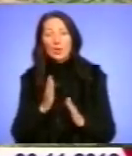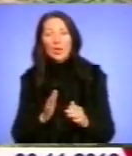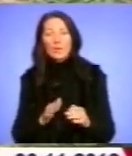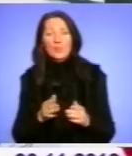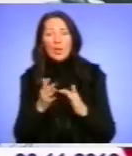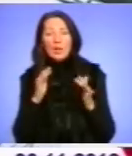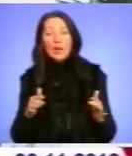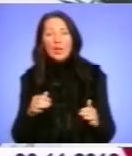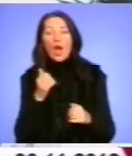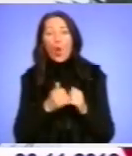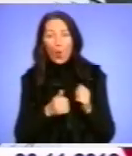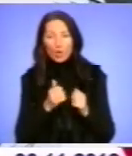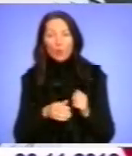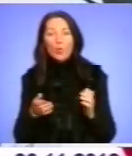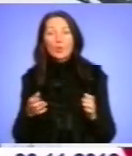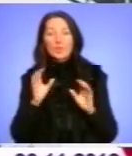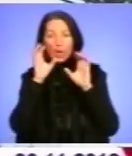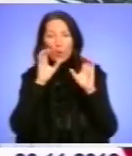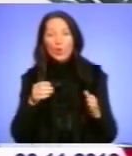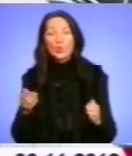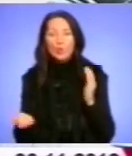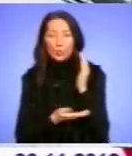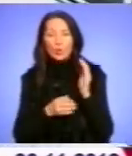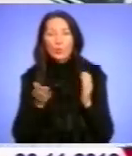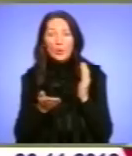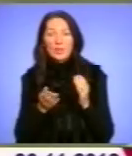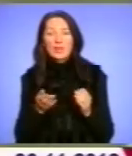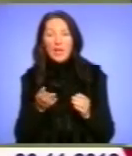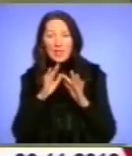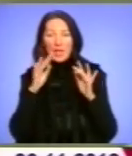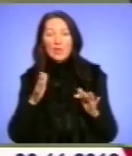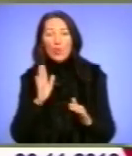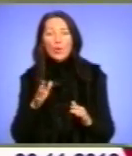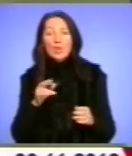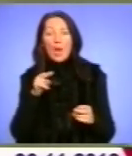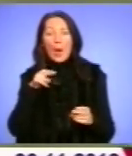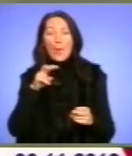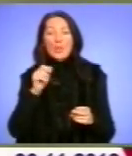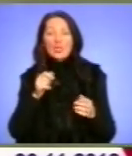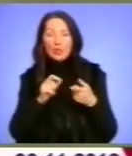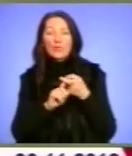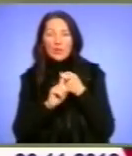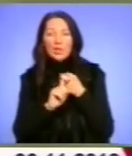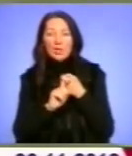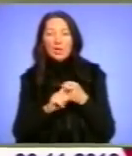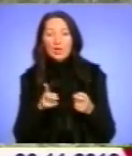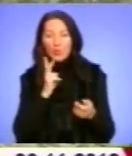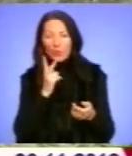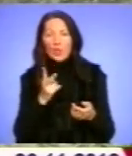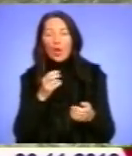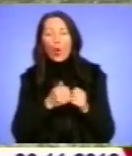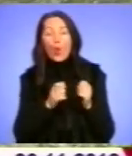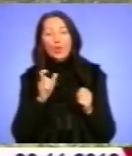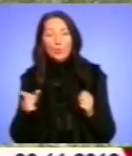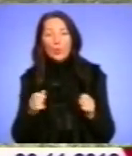зрубаному дереві буде пластикова бирка, яка несе інформацію про його походження. Відтак, кожен покупець зможе дізнатися, де росло